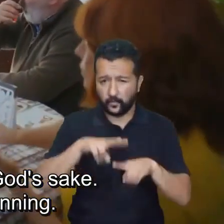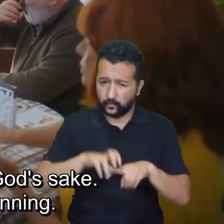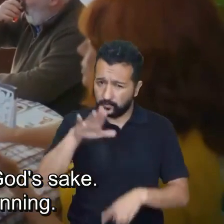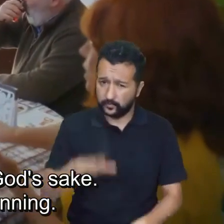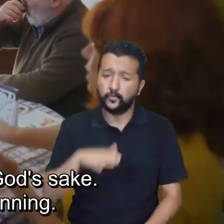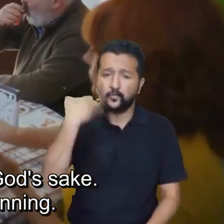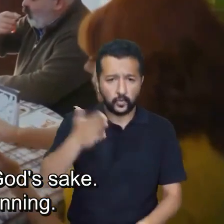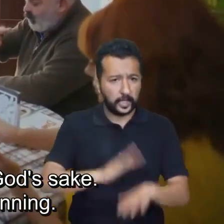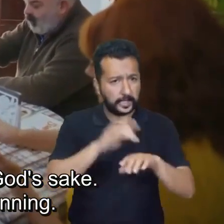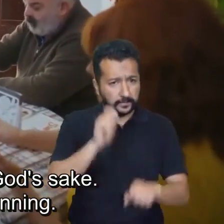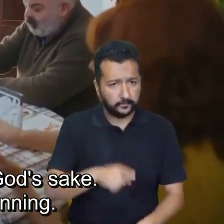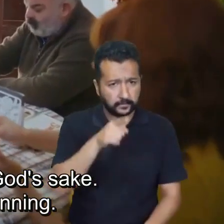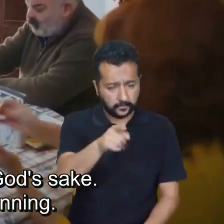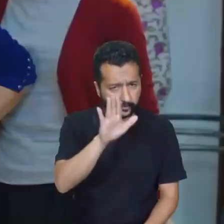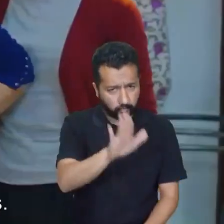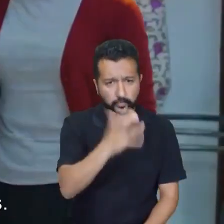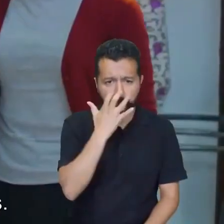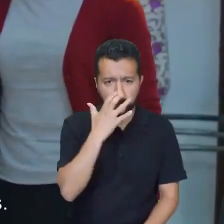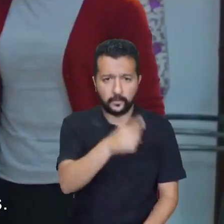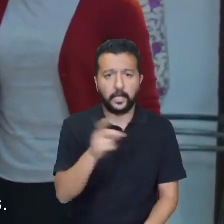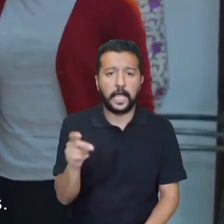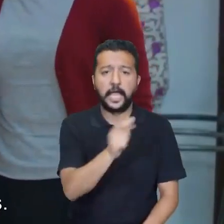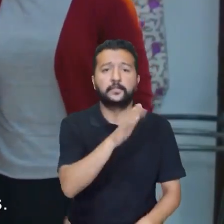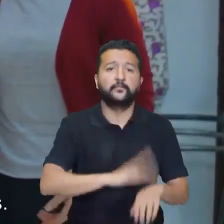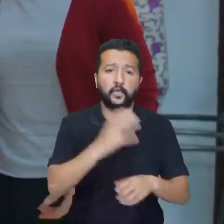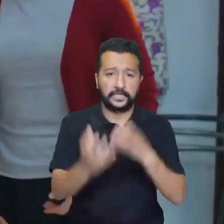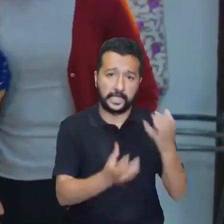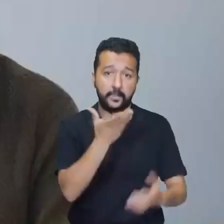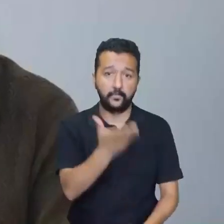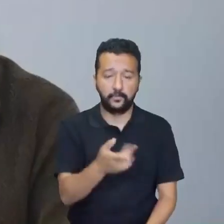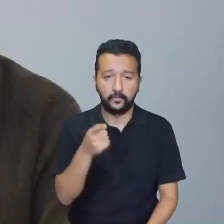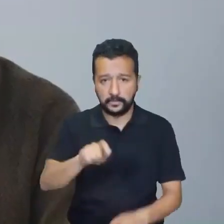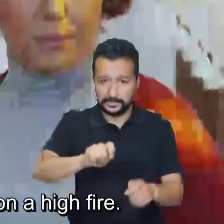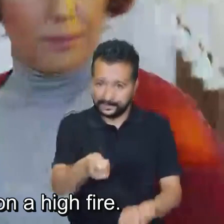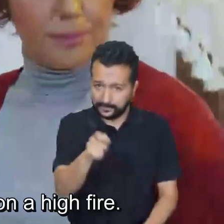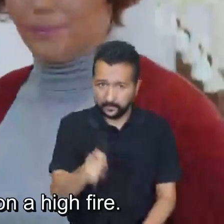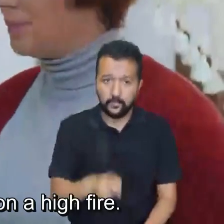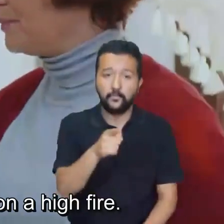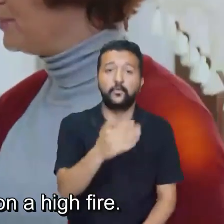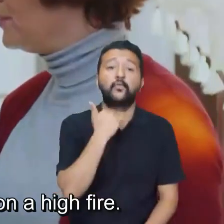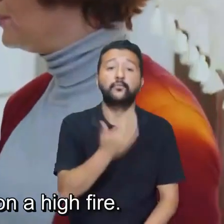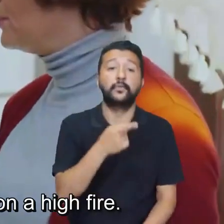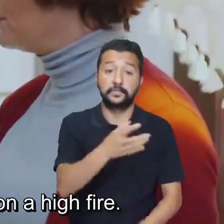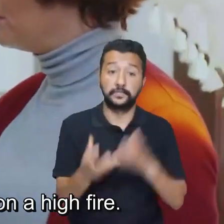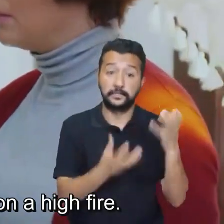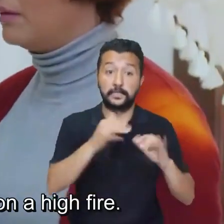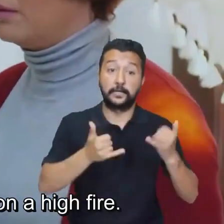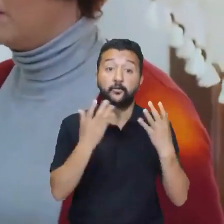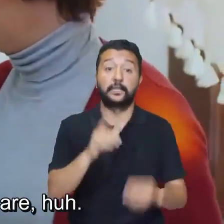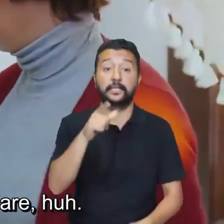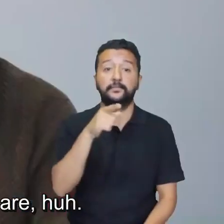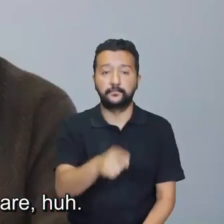Allah aşkına. Sonra yaparsın, kaçmıyor ya. Ya kaçmıyor, yanıyor. Altını kız. Olmaz, harlı ateşte pişmesi